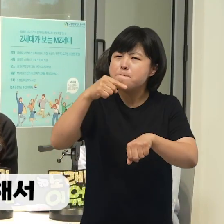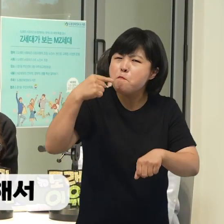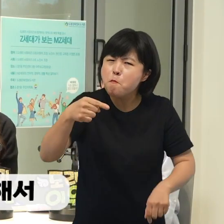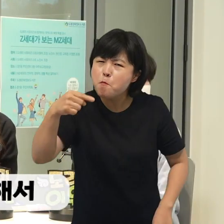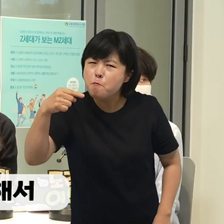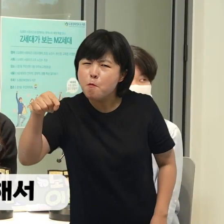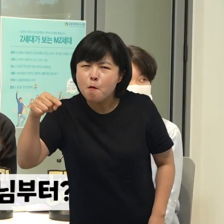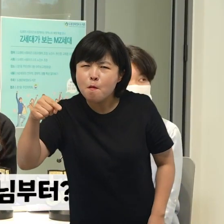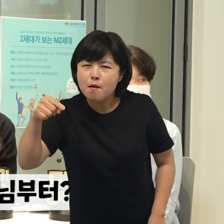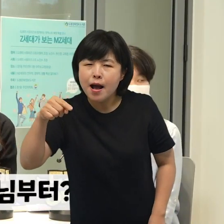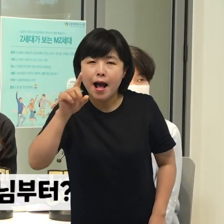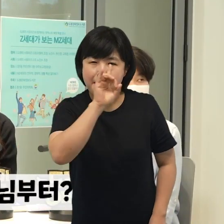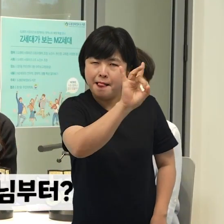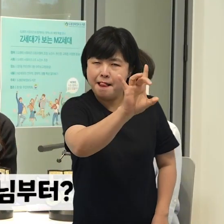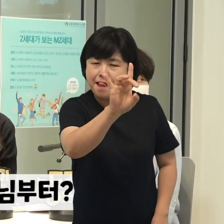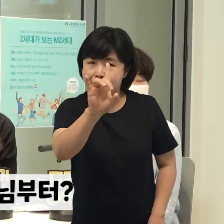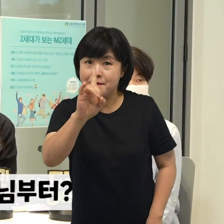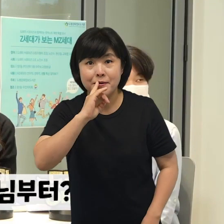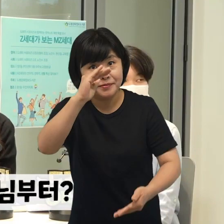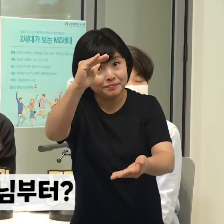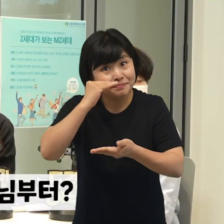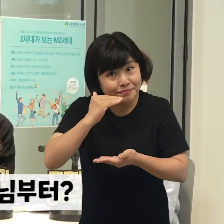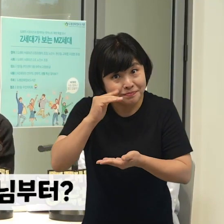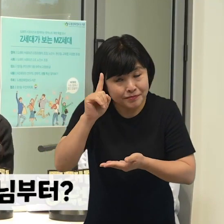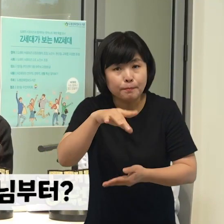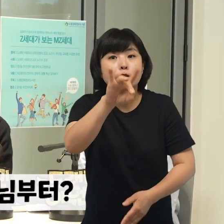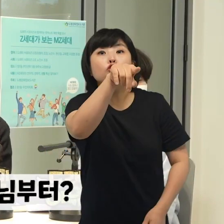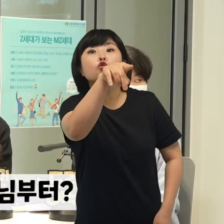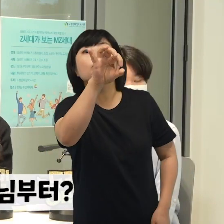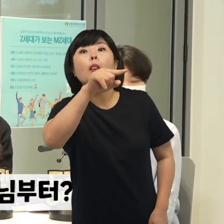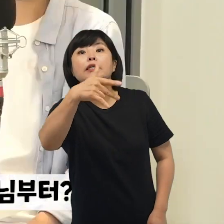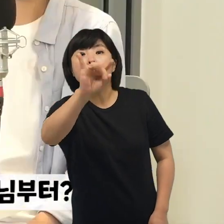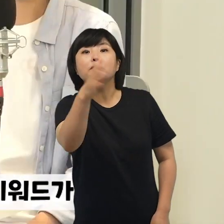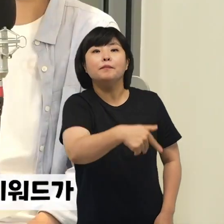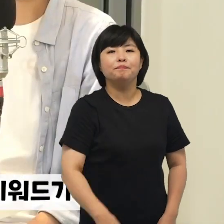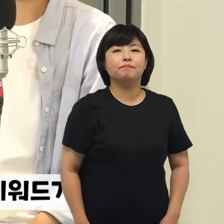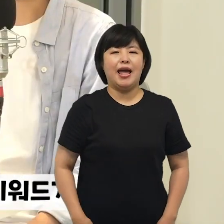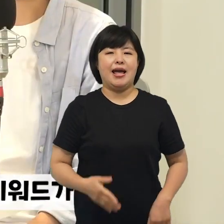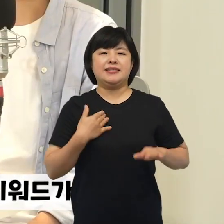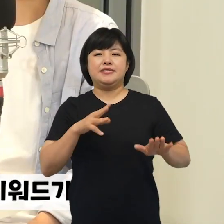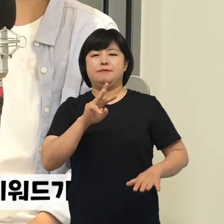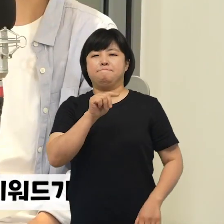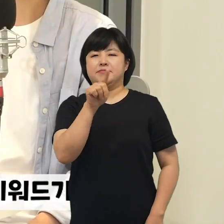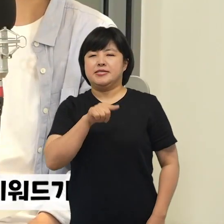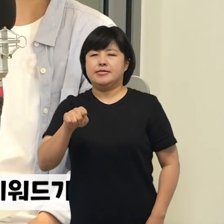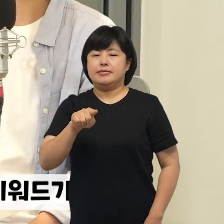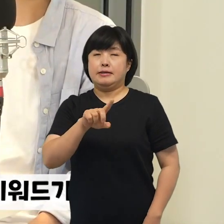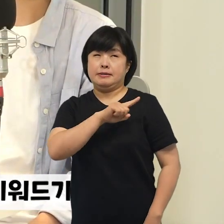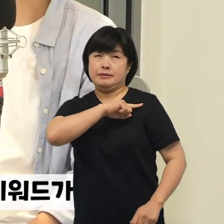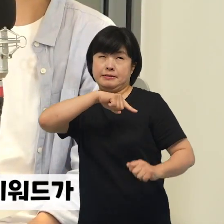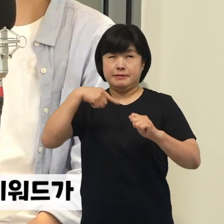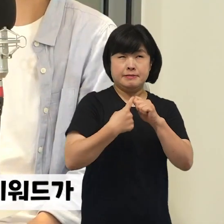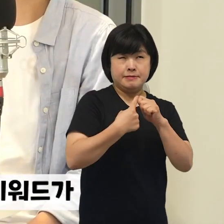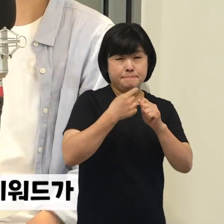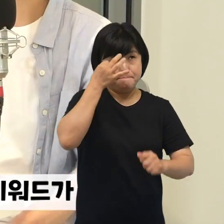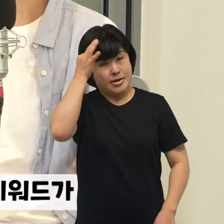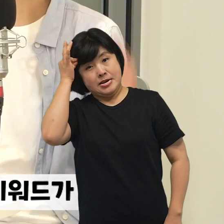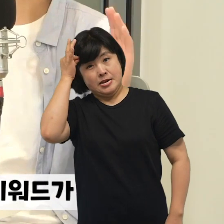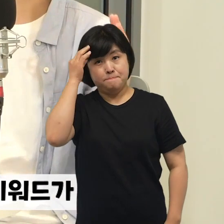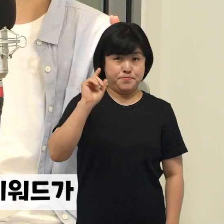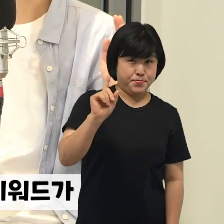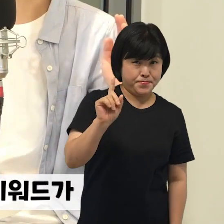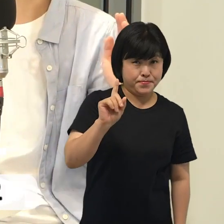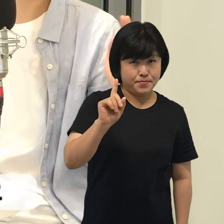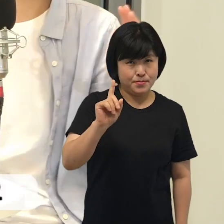특징에 대해서 한번 한 분씩 말씀을 해보실까요? 원진님부터? 저는 이제 MZ세대 하면은 딱